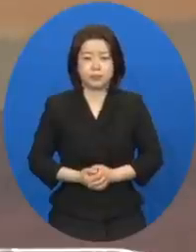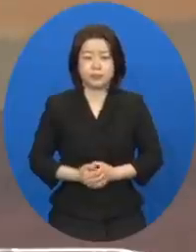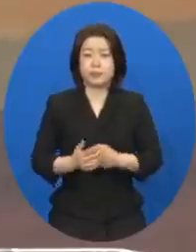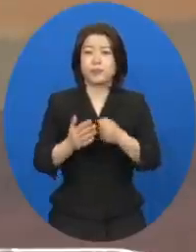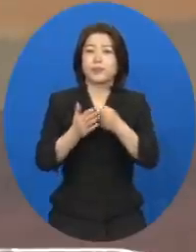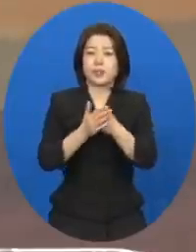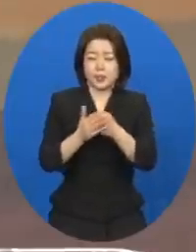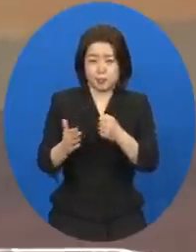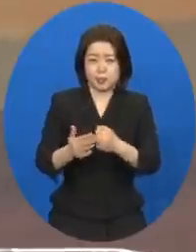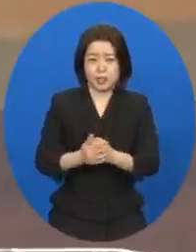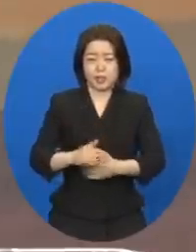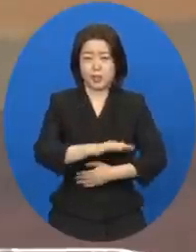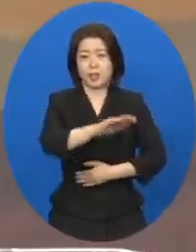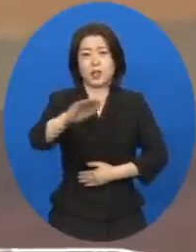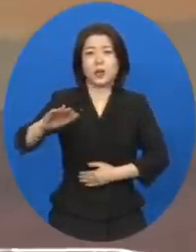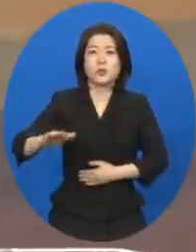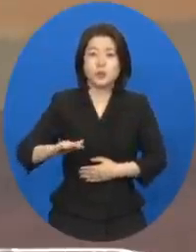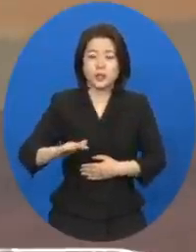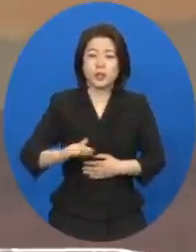그러므로 우리가